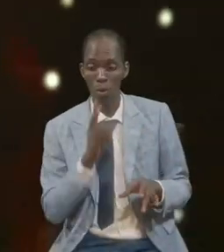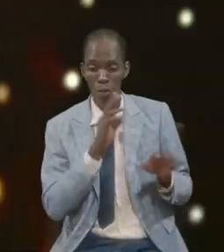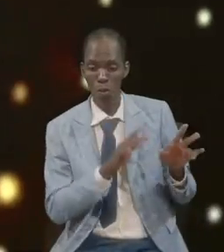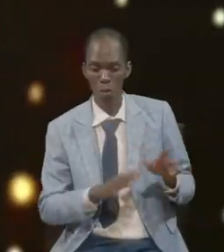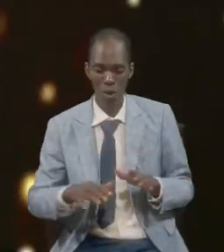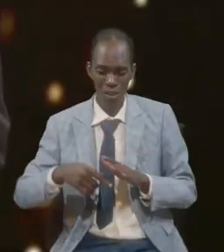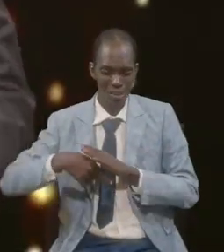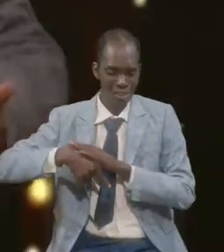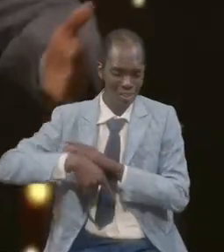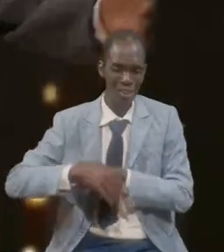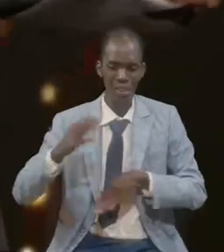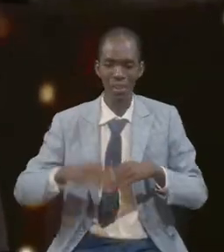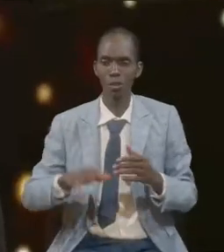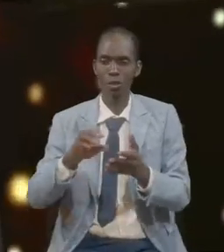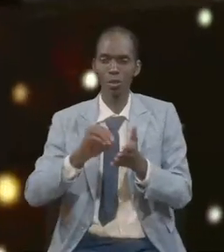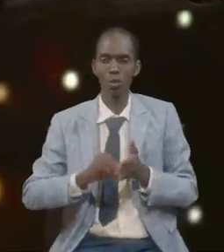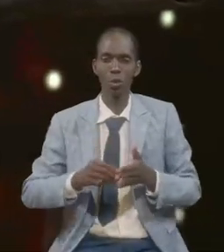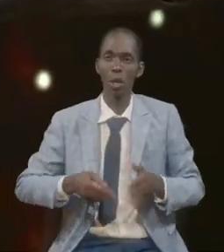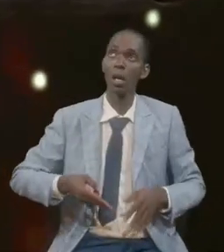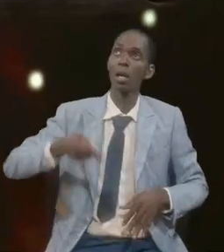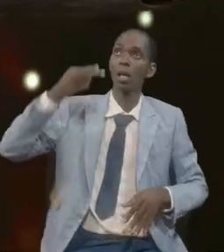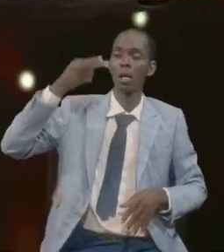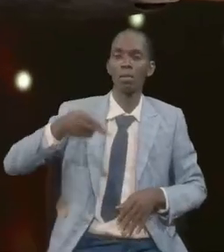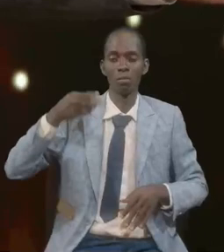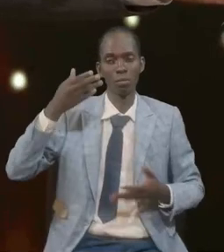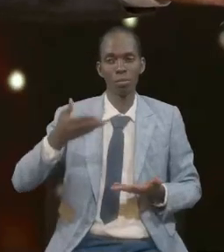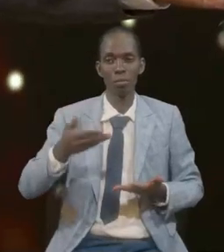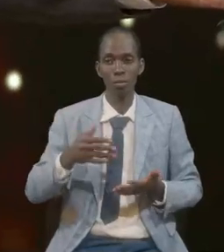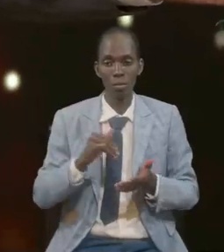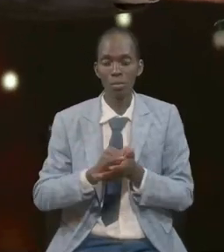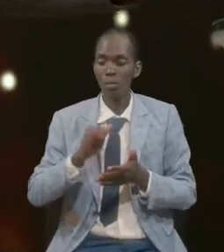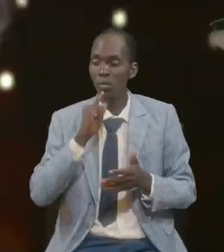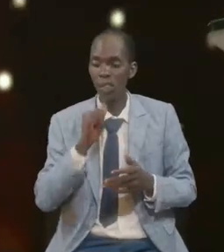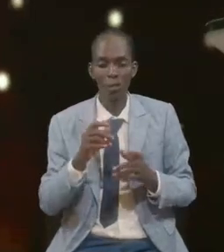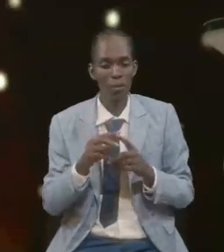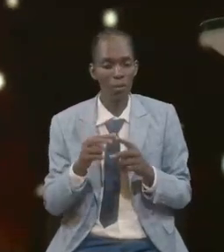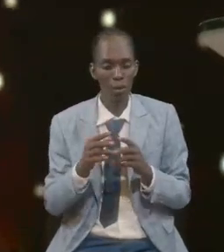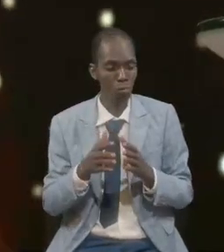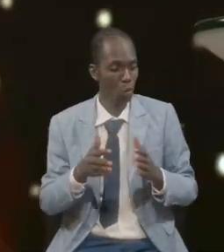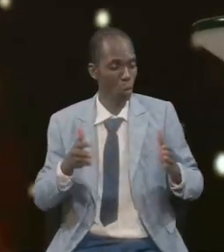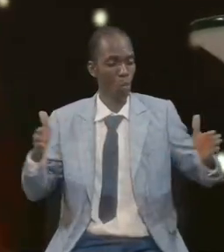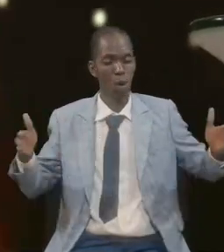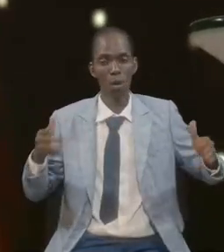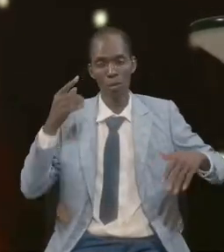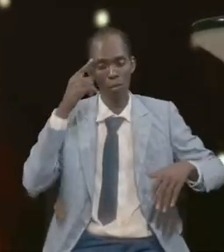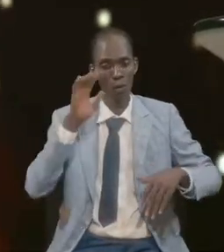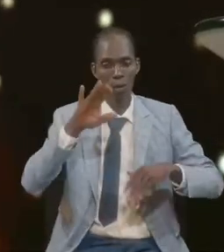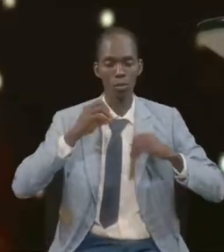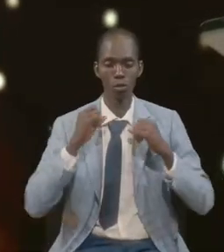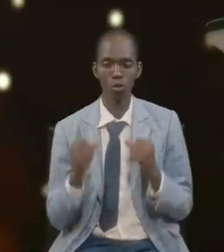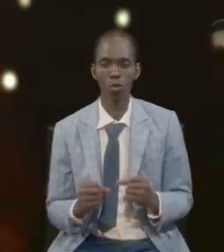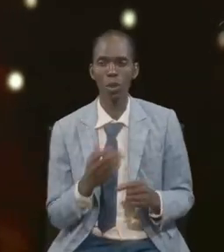quelqu'un est au bord de la, d'un fleuve qui est trop profond pour lui, très étendu pour sa